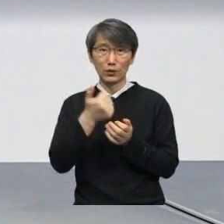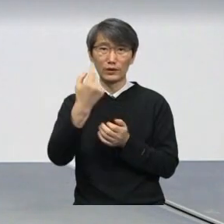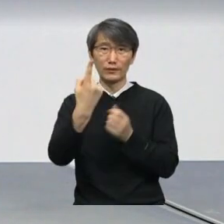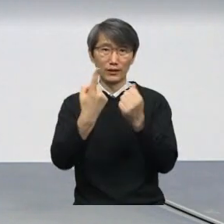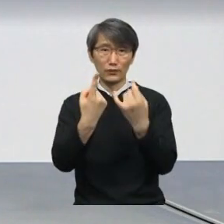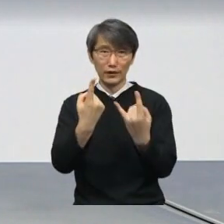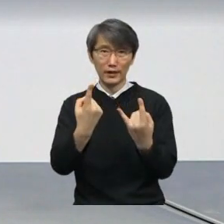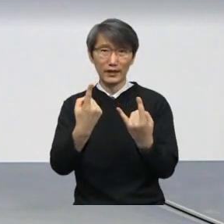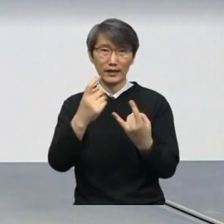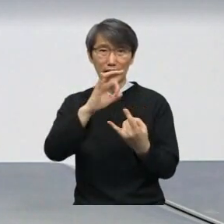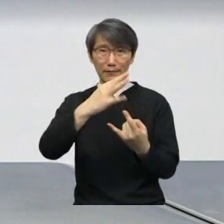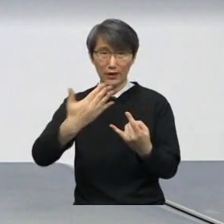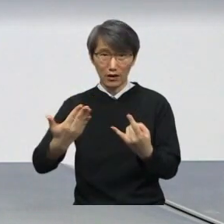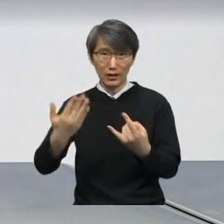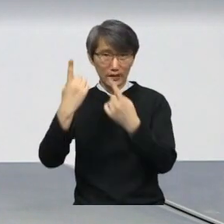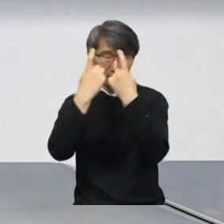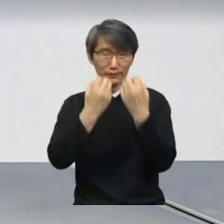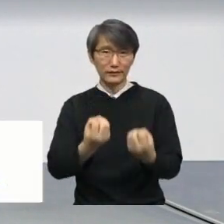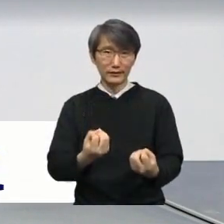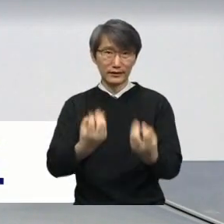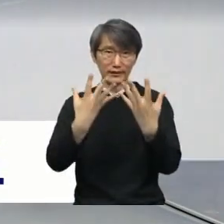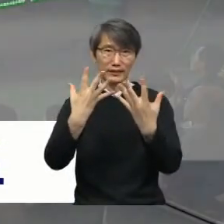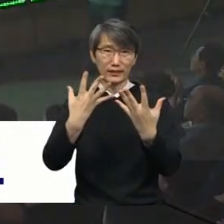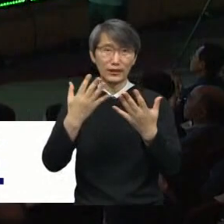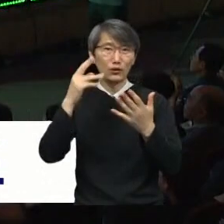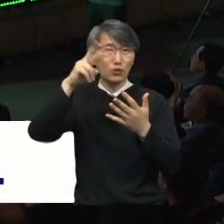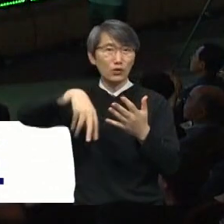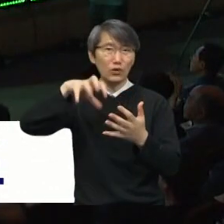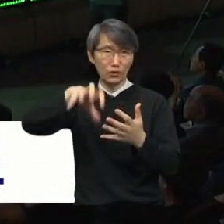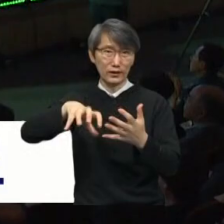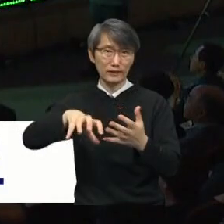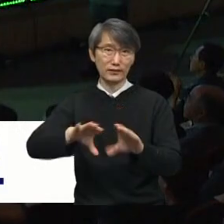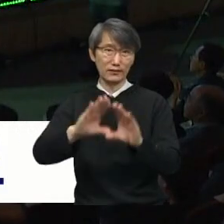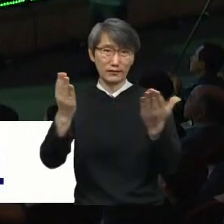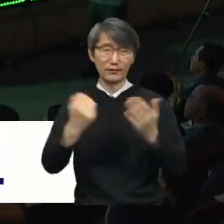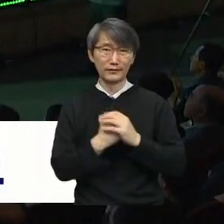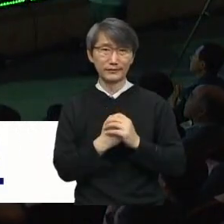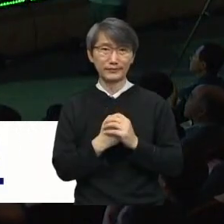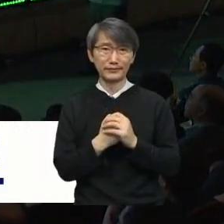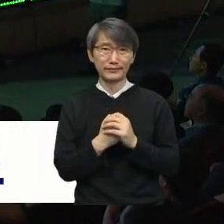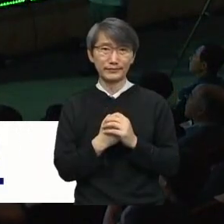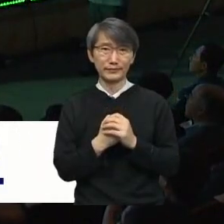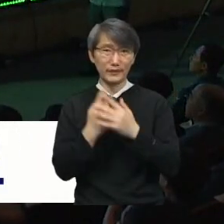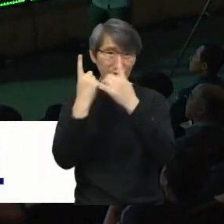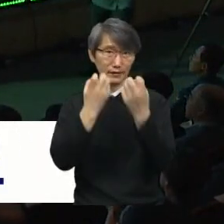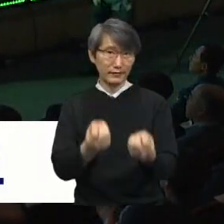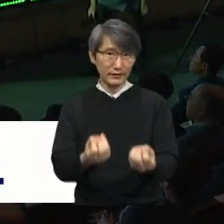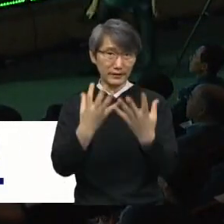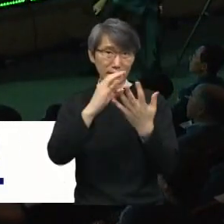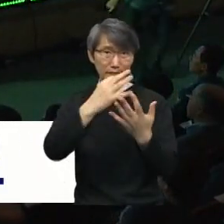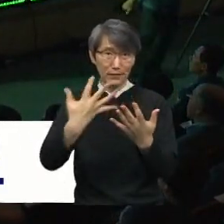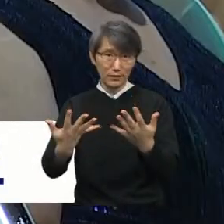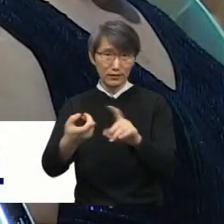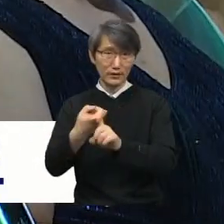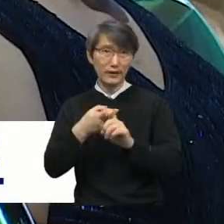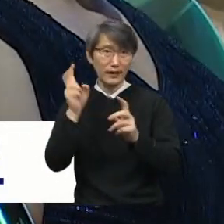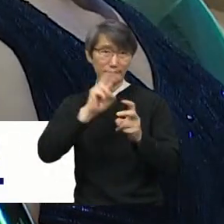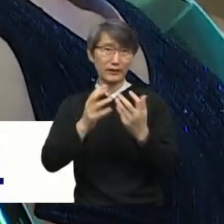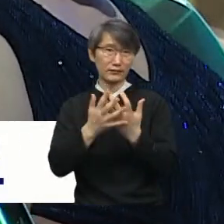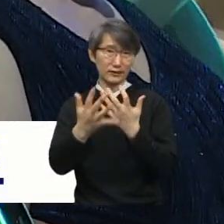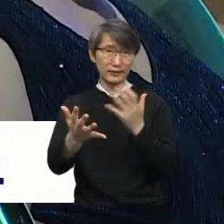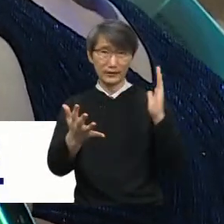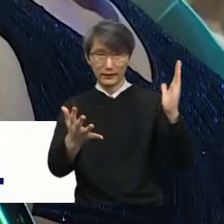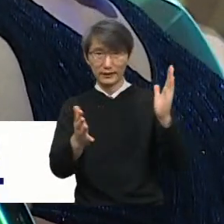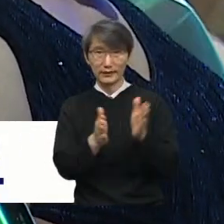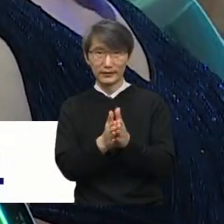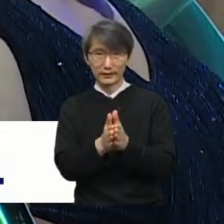제51회 양평군민의 날 기념식이 12일 양평도서관 물빛극장에서 열렸습니다. 기념식은 양평군 연합합창단의 공연을